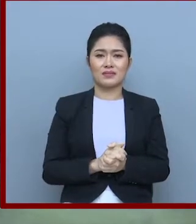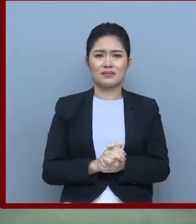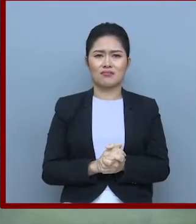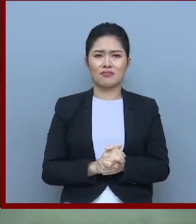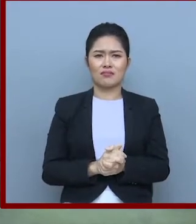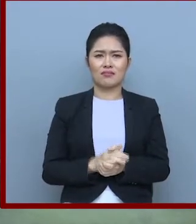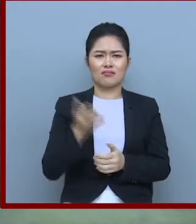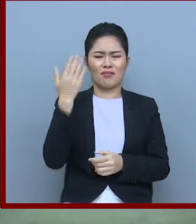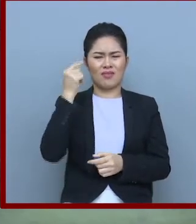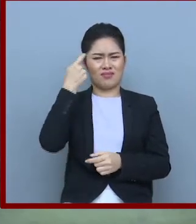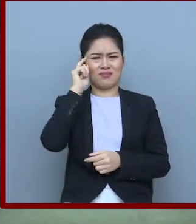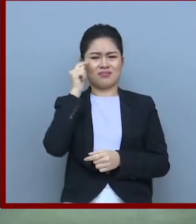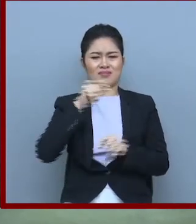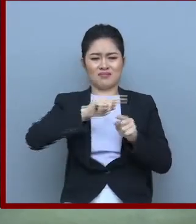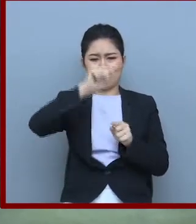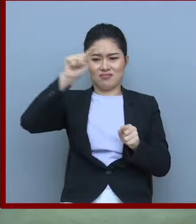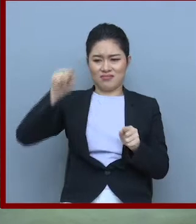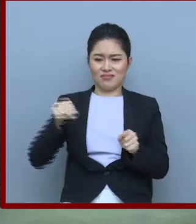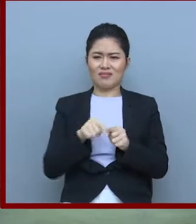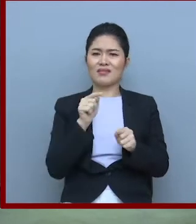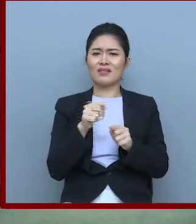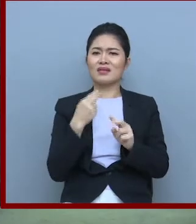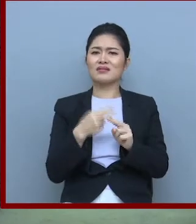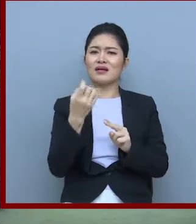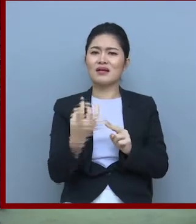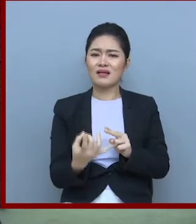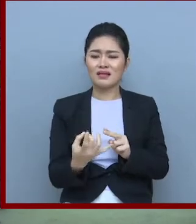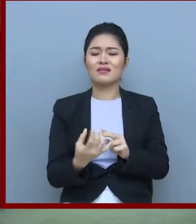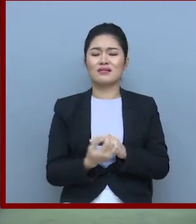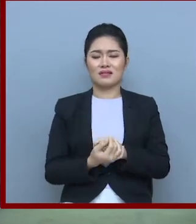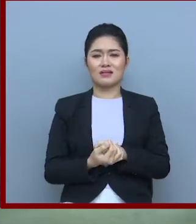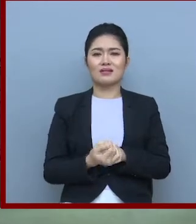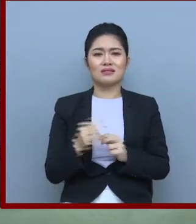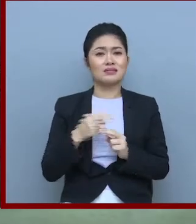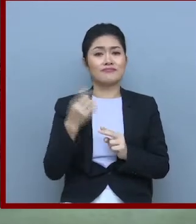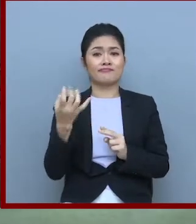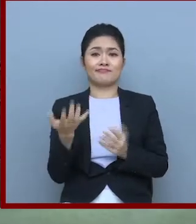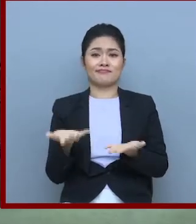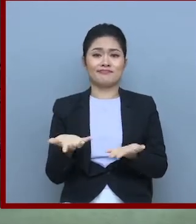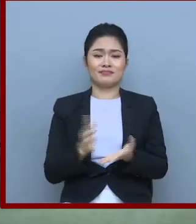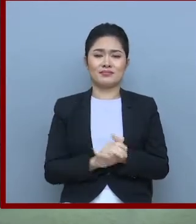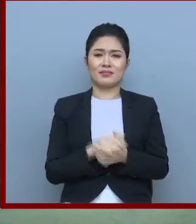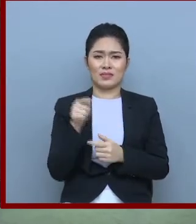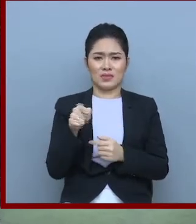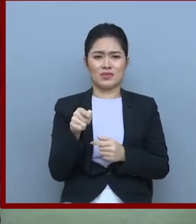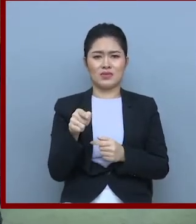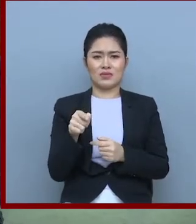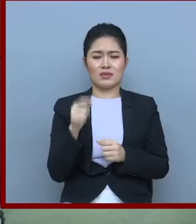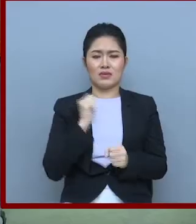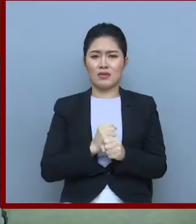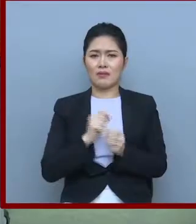จะไม่รู้จักนะครับว่าตัวบอร์ดตัวนี้เนี่ยชื่อว่าอะไรนะครับชื่อว่าอะไรเราต้องทำ